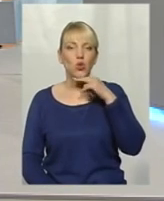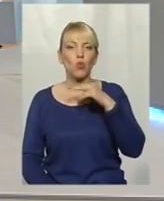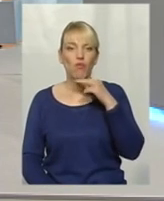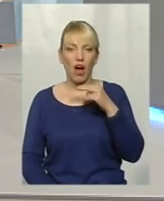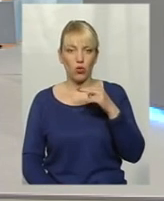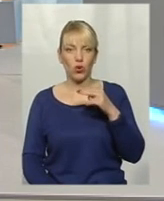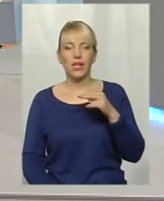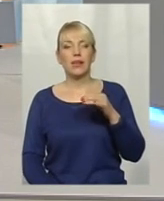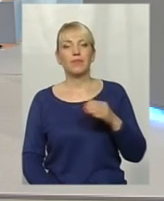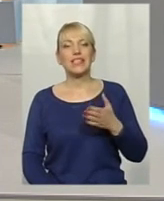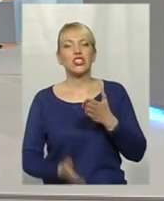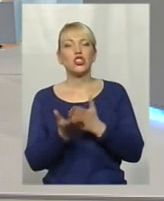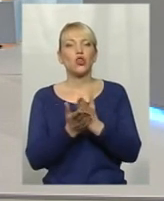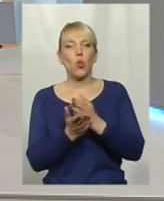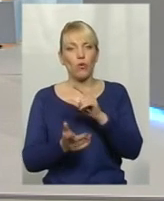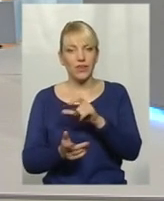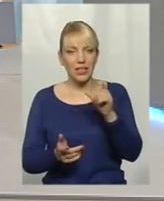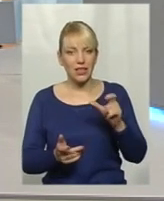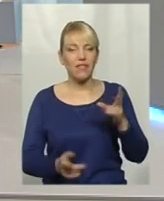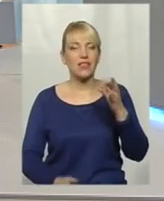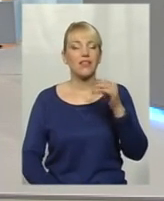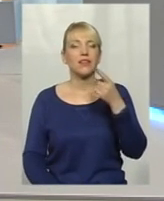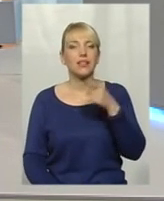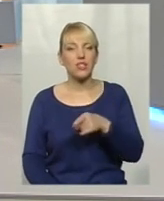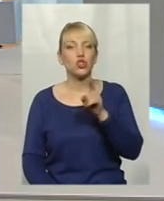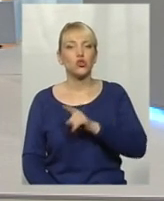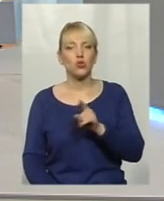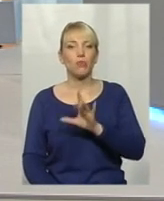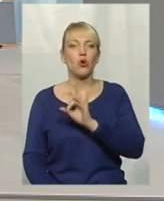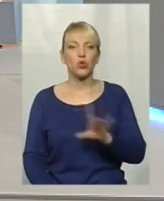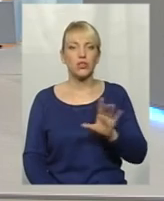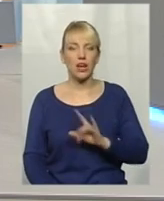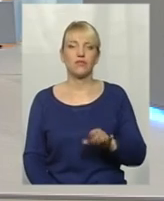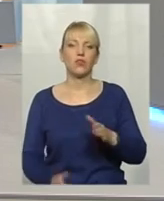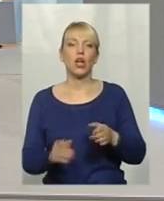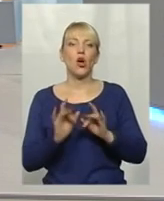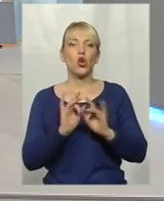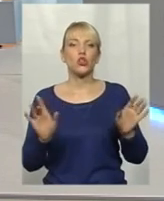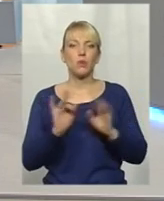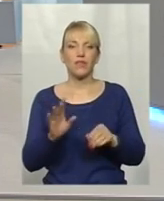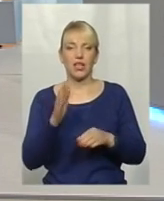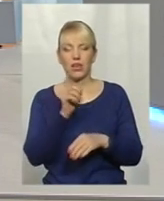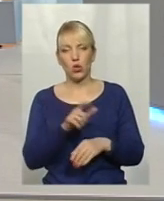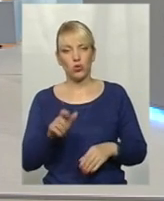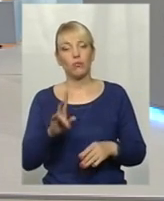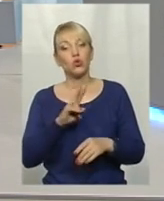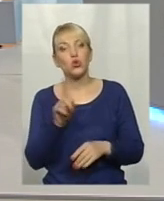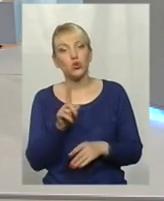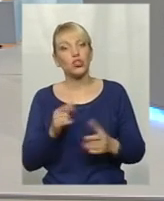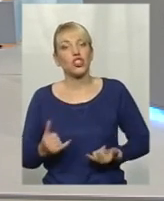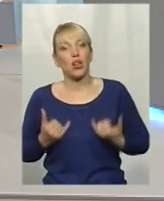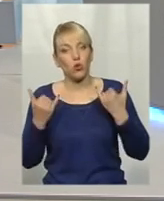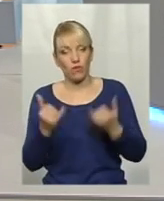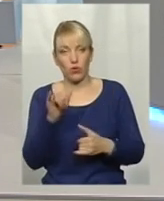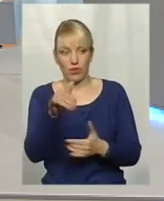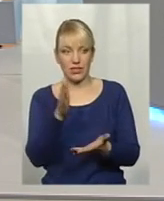самих чиновників на те, щоб пояснювали, роз'яснювали, розповідали людям, що, шановні, у вас є